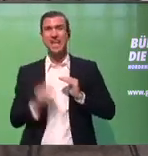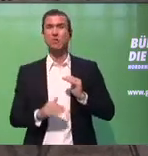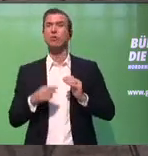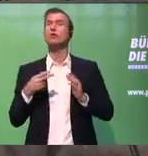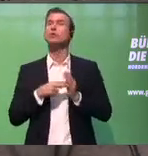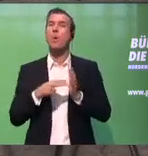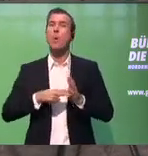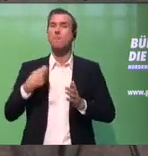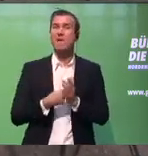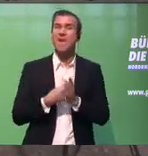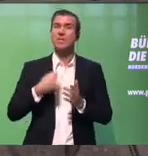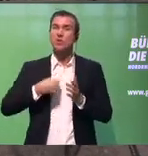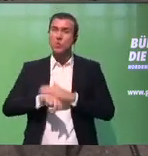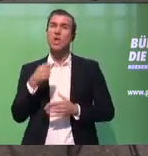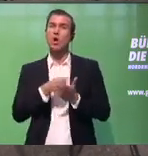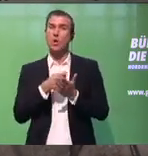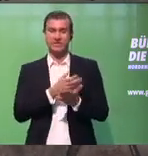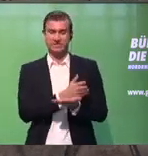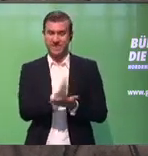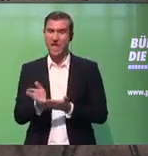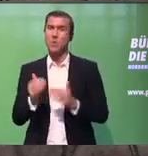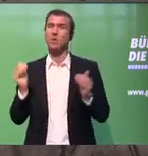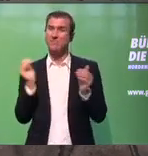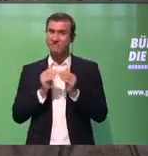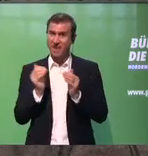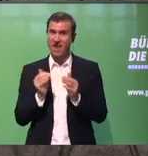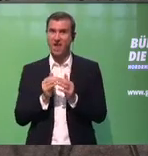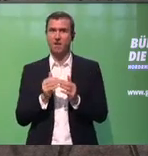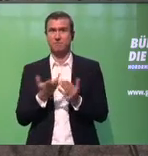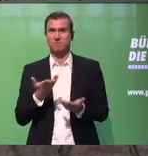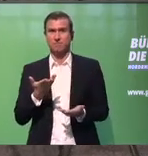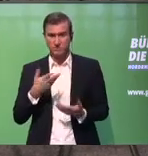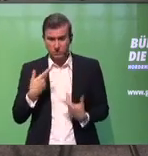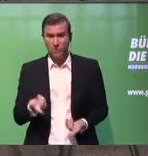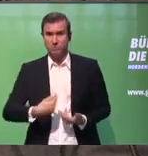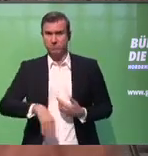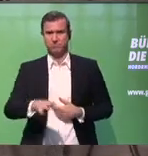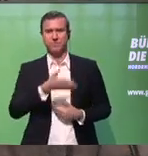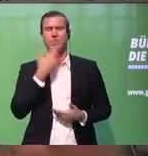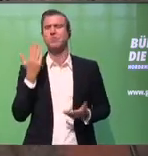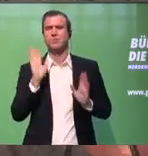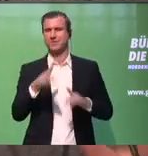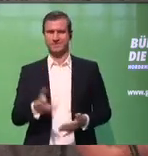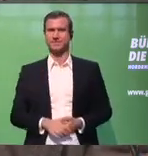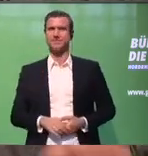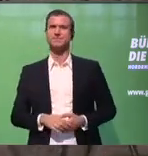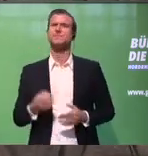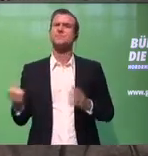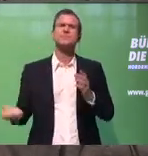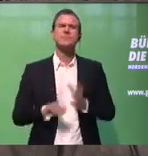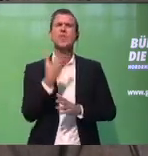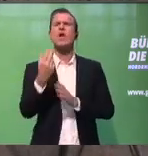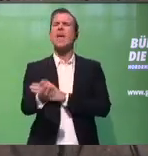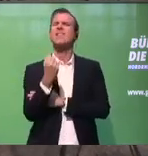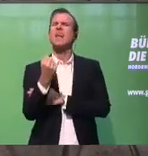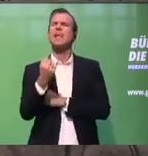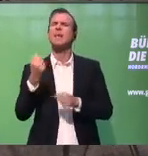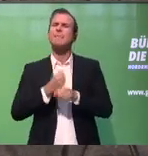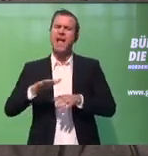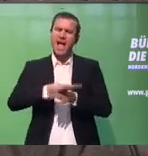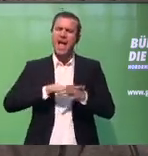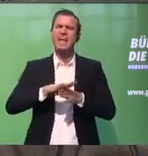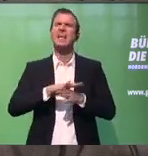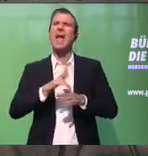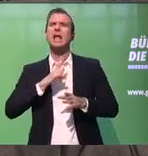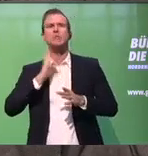Strompreise durch eine faire Kostenverteilung wird damit nicht kommen. Ein ganz neues Energiemarktdesign, das notwendig gewesen